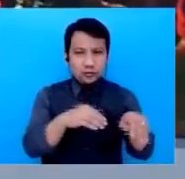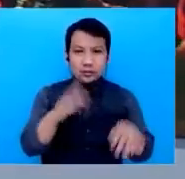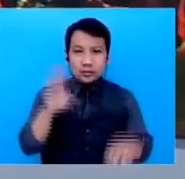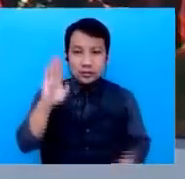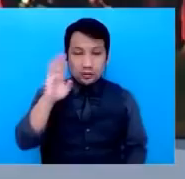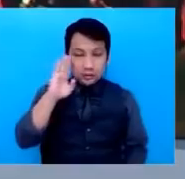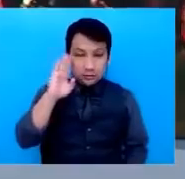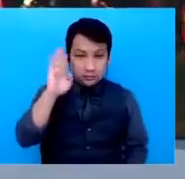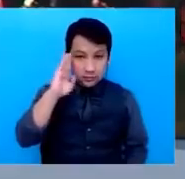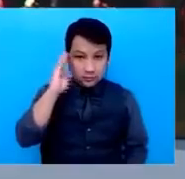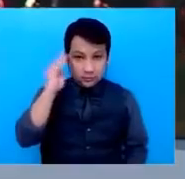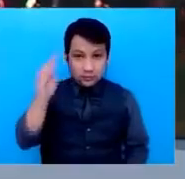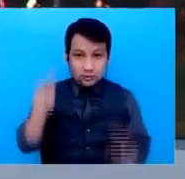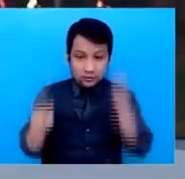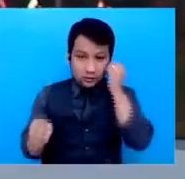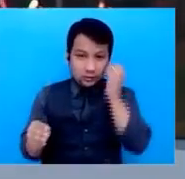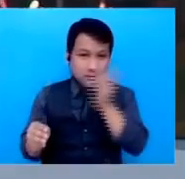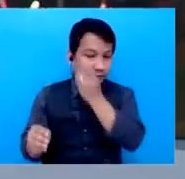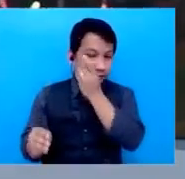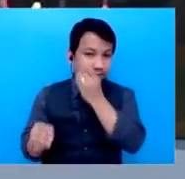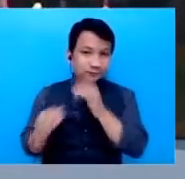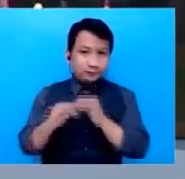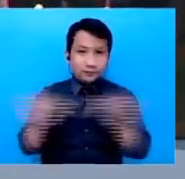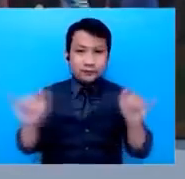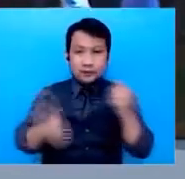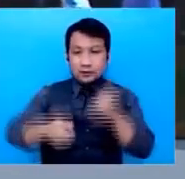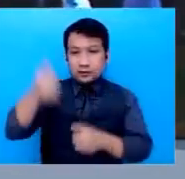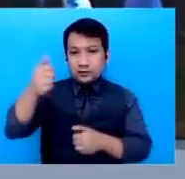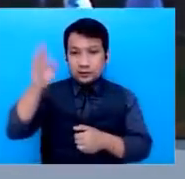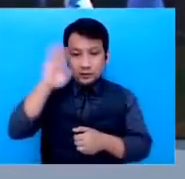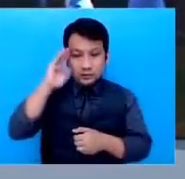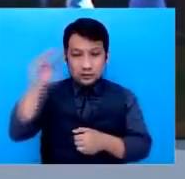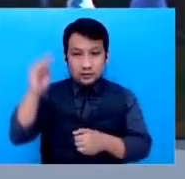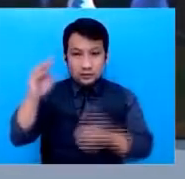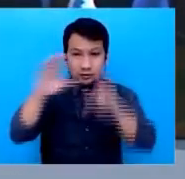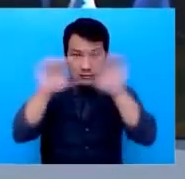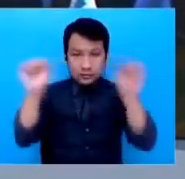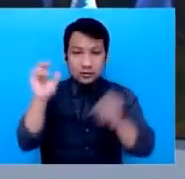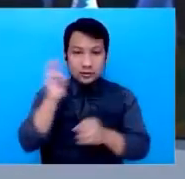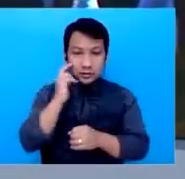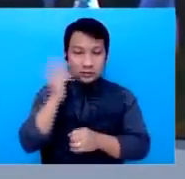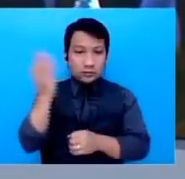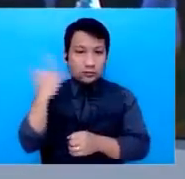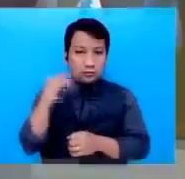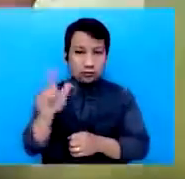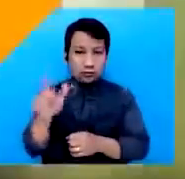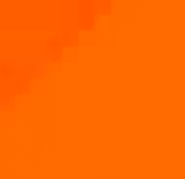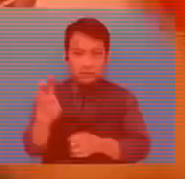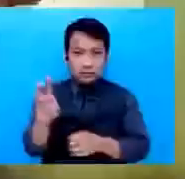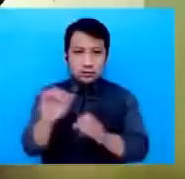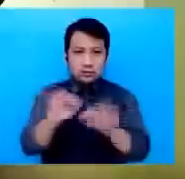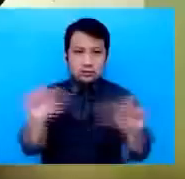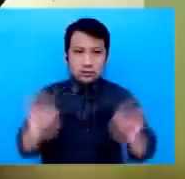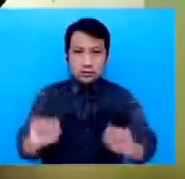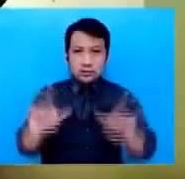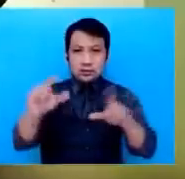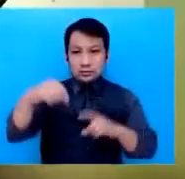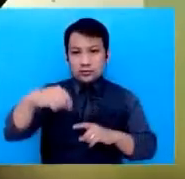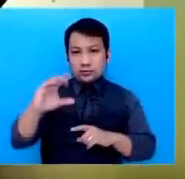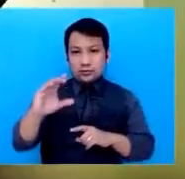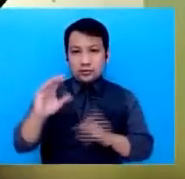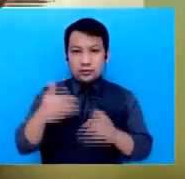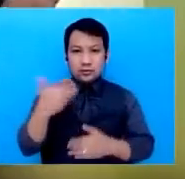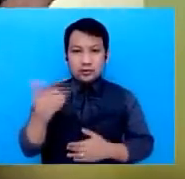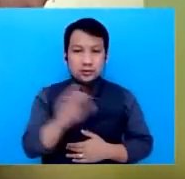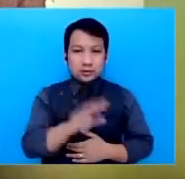Mayor Sara Duterte. Sa lungsod din nanalo si Marcos Jr. at Pangulong Duterte noong 2016. Live mula sa Quezon City na sa frontline na